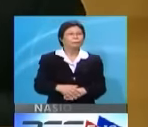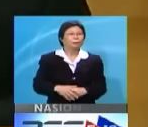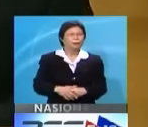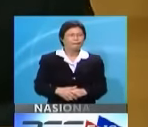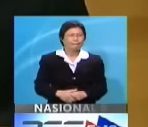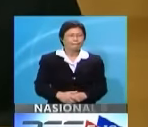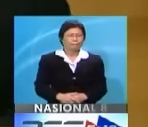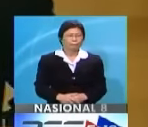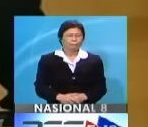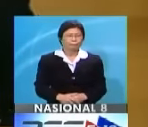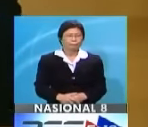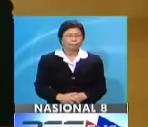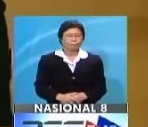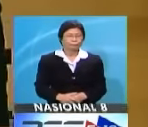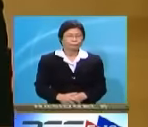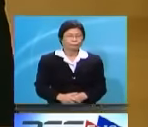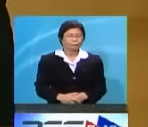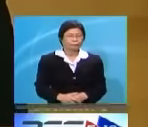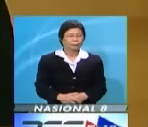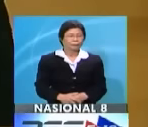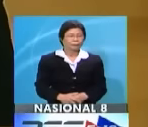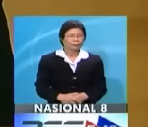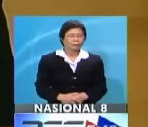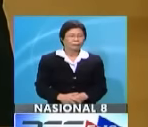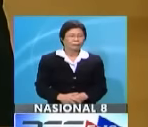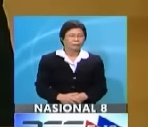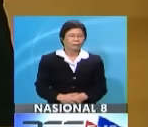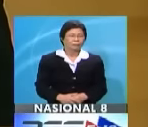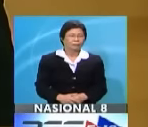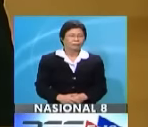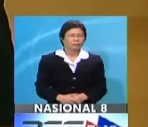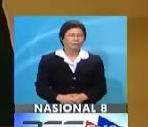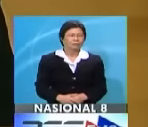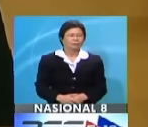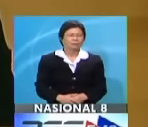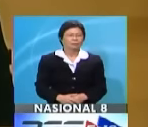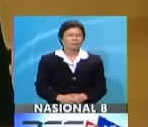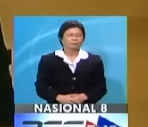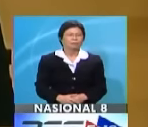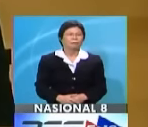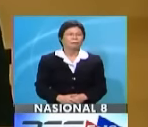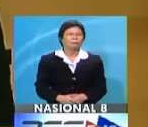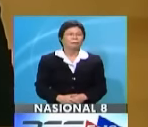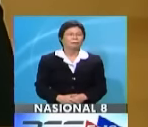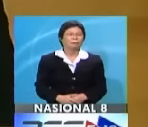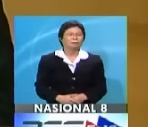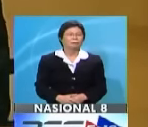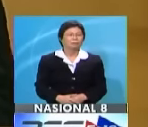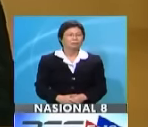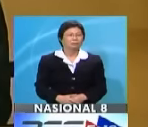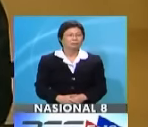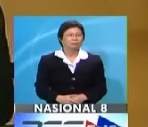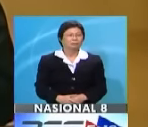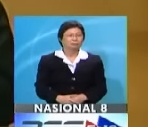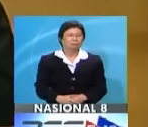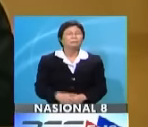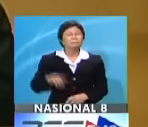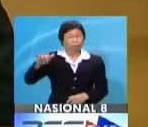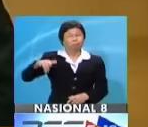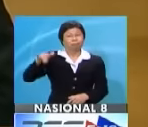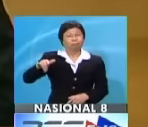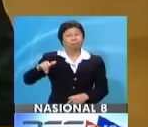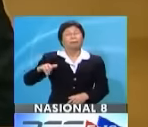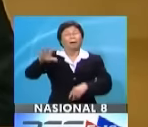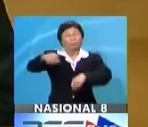Ya. Siapa tak terus turun? Terus turunlah tari. I don't allow. Tak ada apa lagi. Ya. Dan iya, ianya sebab itu